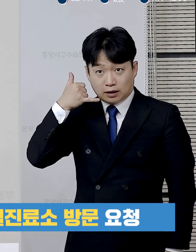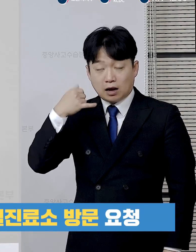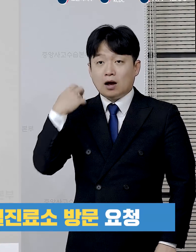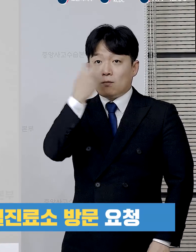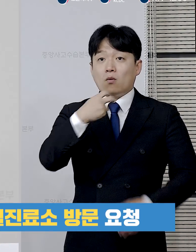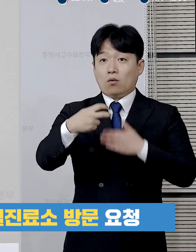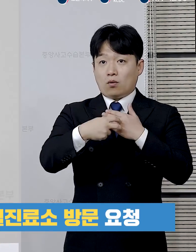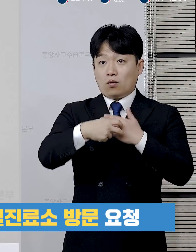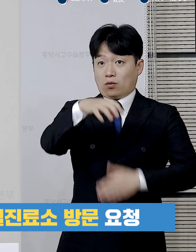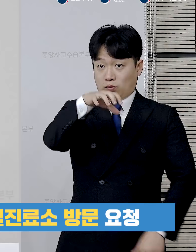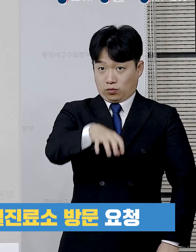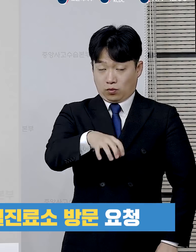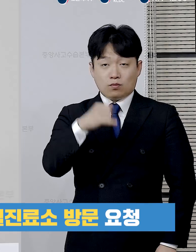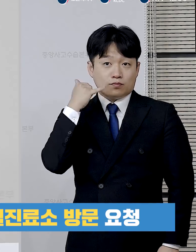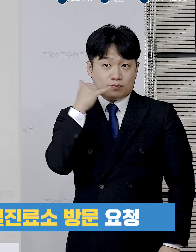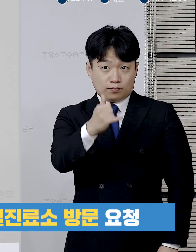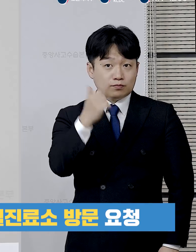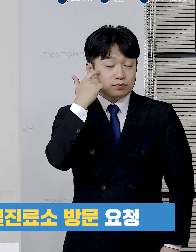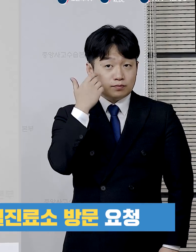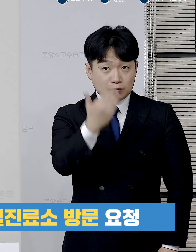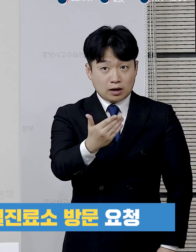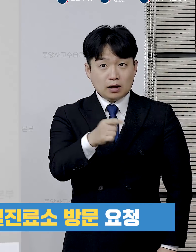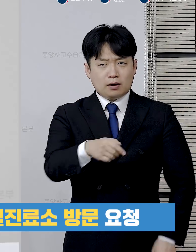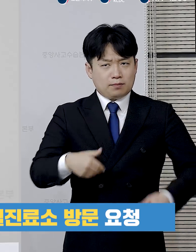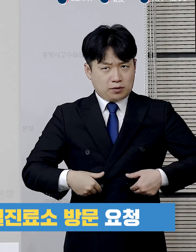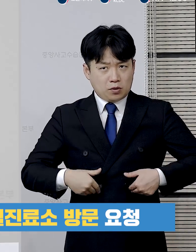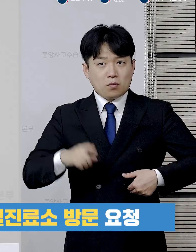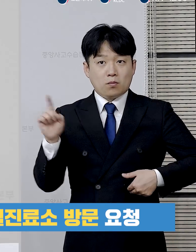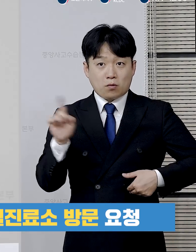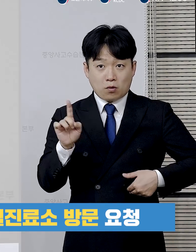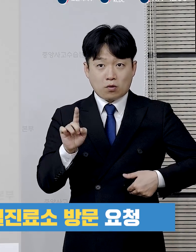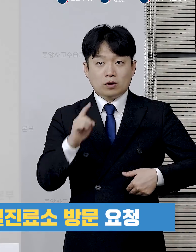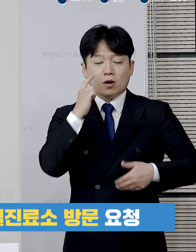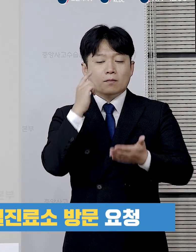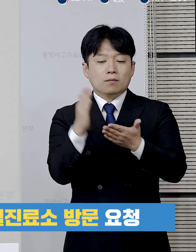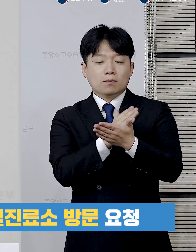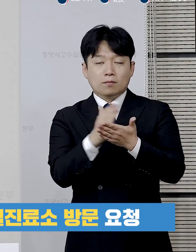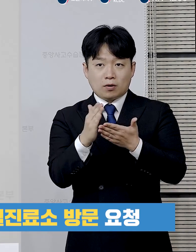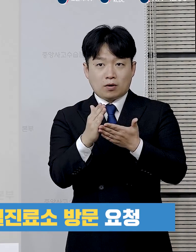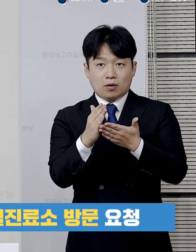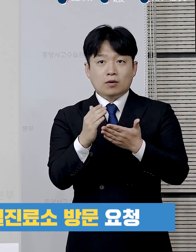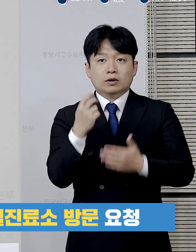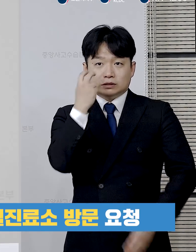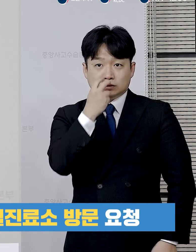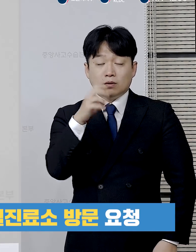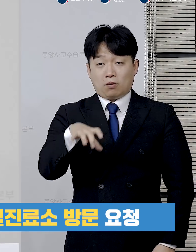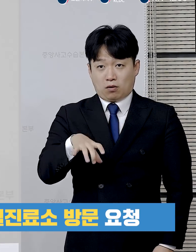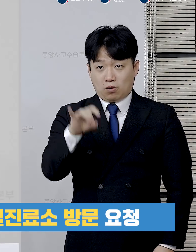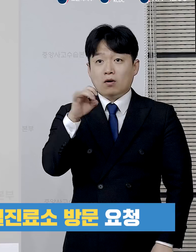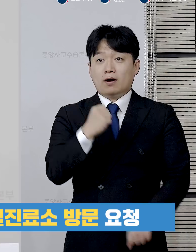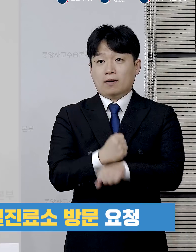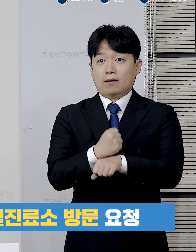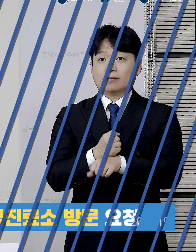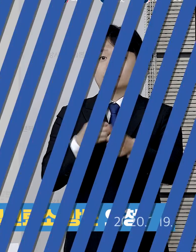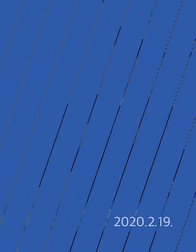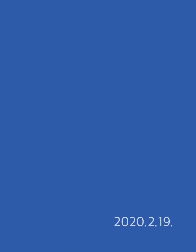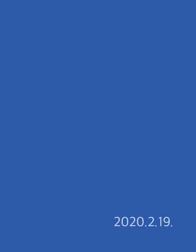콜센터나 보건소에 문의하신 후에 필요한 경우 선별 진료소를 찾아가 주실 것을 당부드립니다.